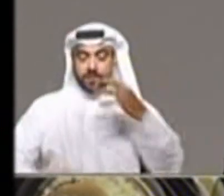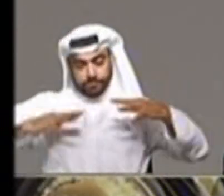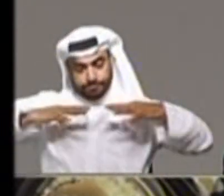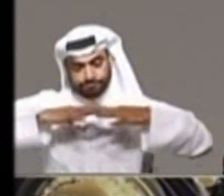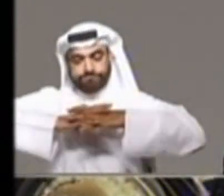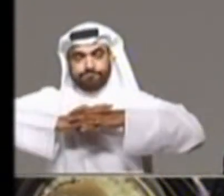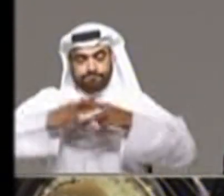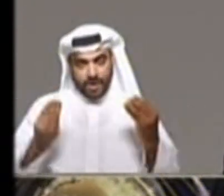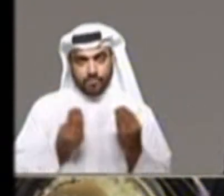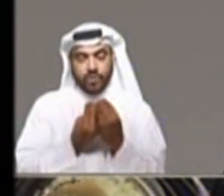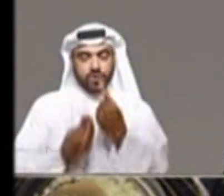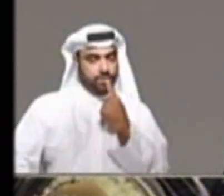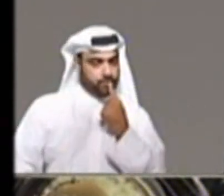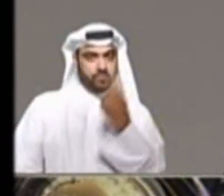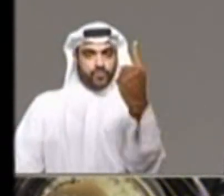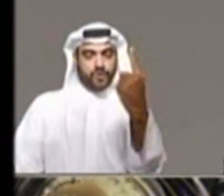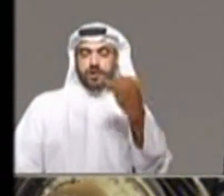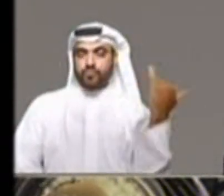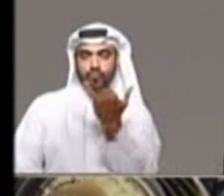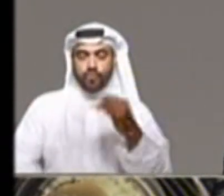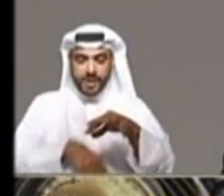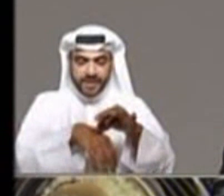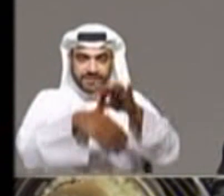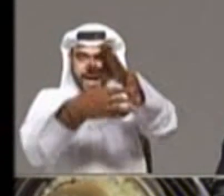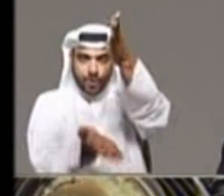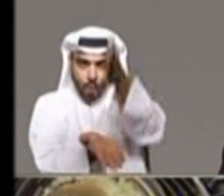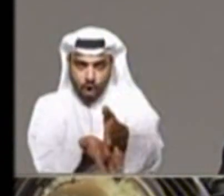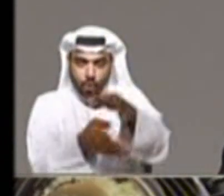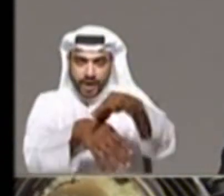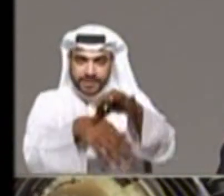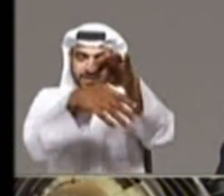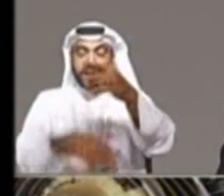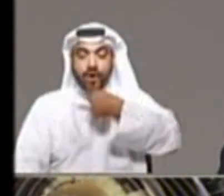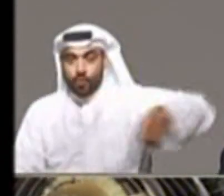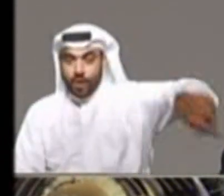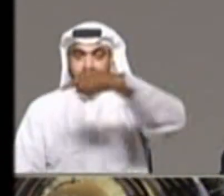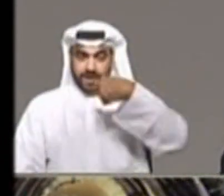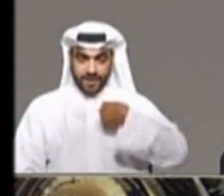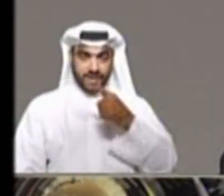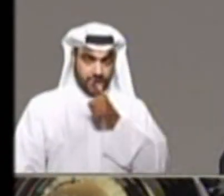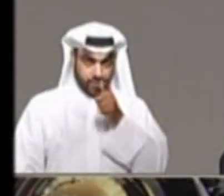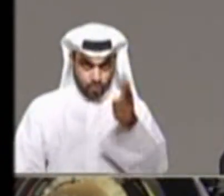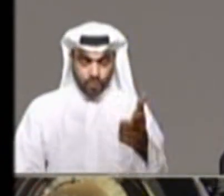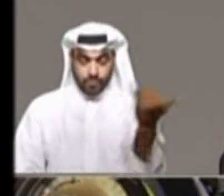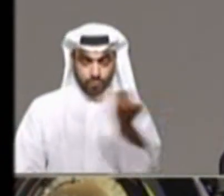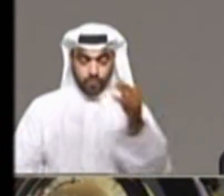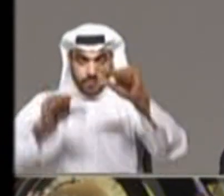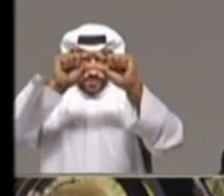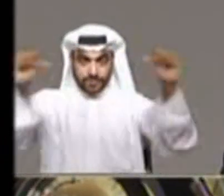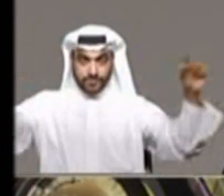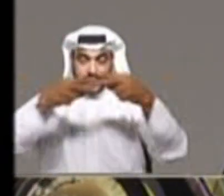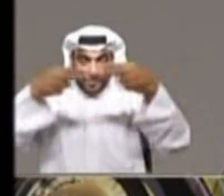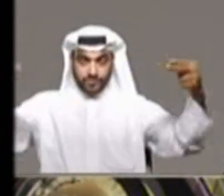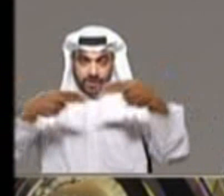متعاضد ومحل إجماع تجاه قضايا الإنسان وحقوقه، ونحن أيضا نتحدث عن عنوانين عريضين